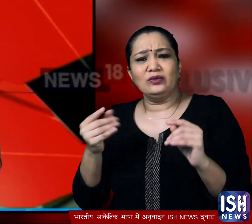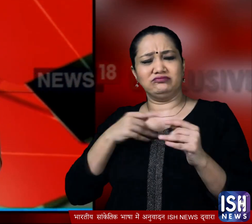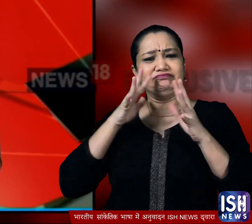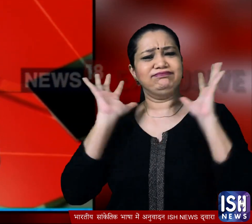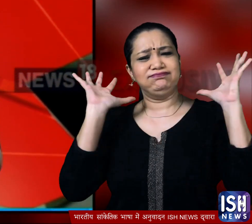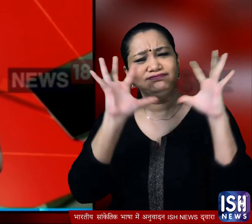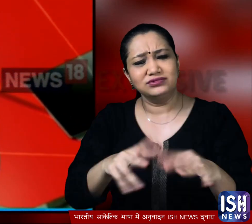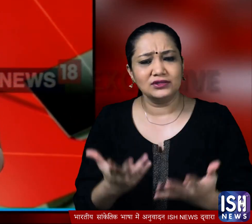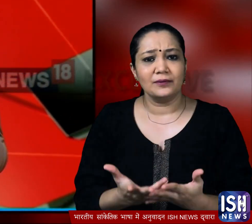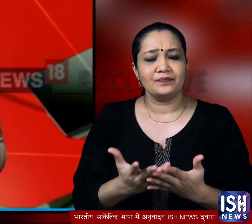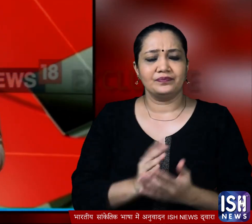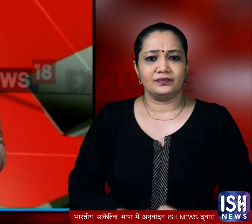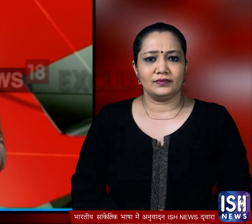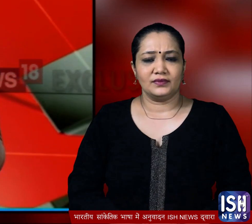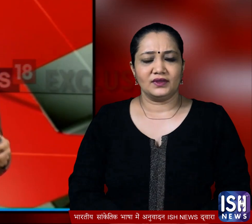जुटाते और